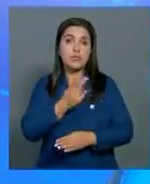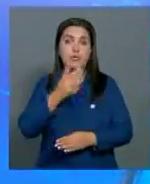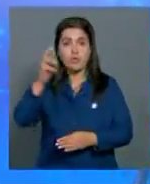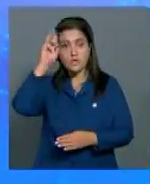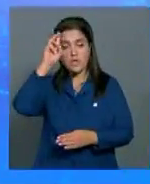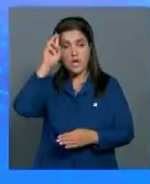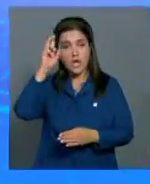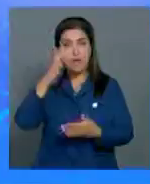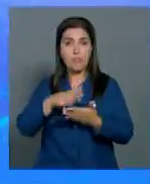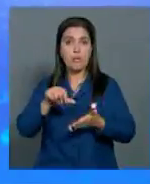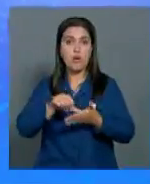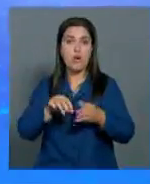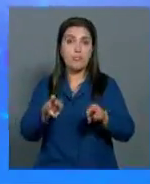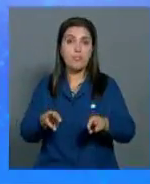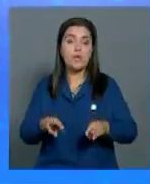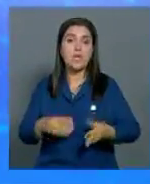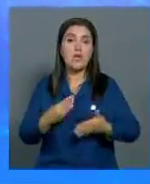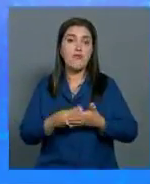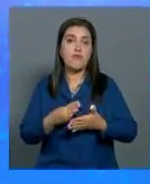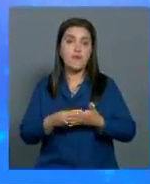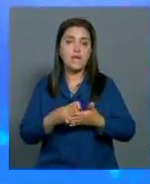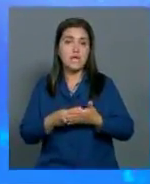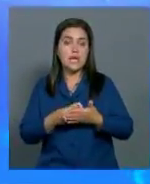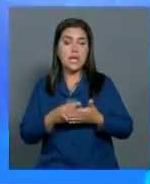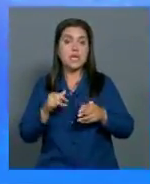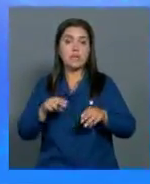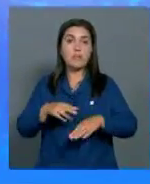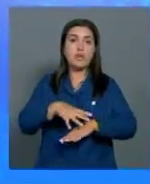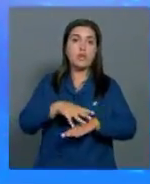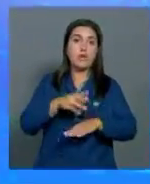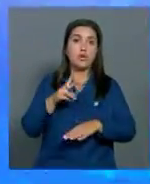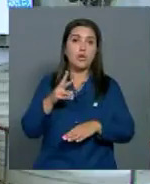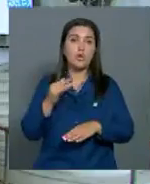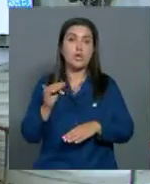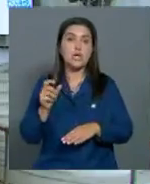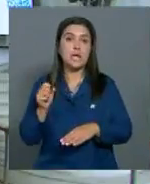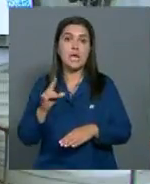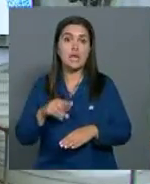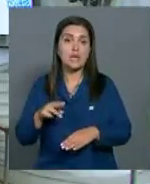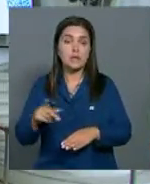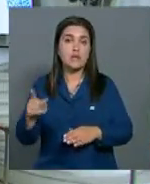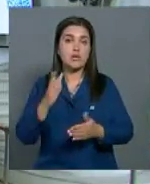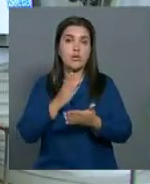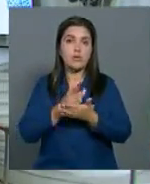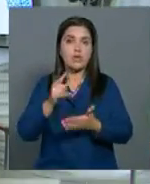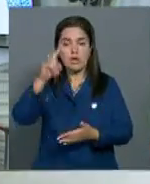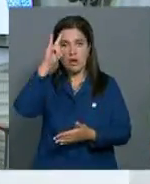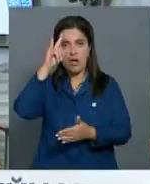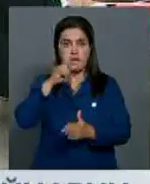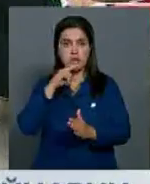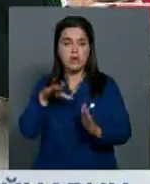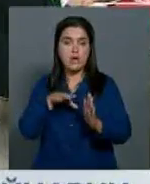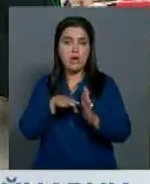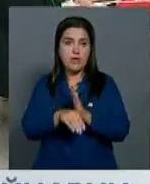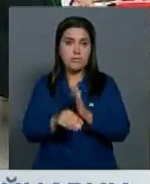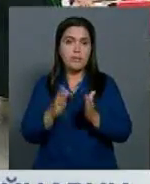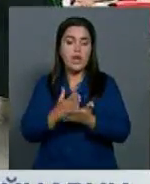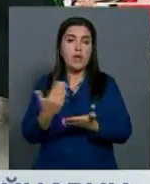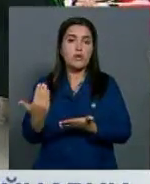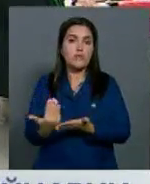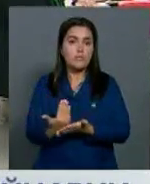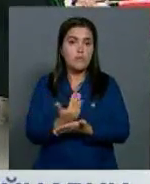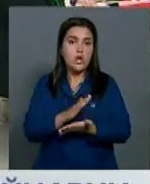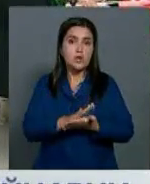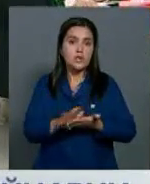приветственной речи министра финансов Бахета Султанова и президента Швейцарии Дорис Лойтхарт. Она высоко оценила вклад Казахстана в развитие альтернативной